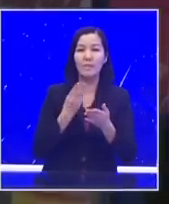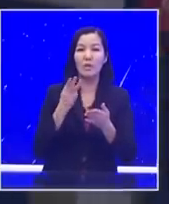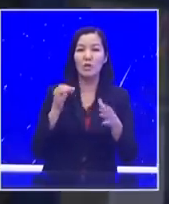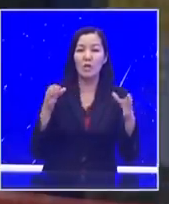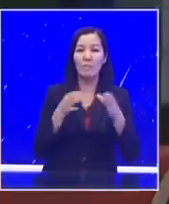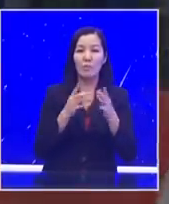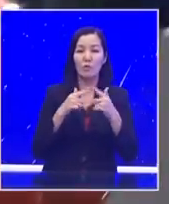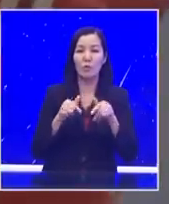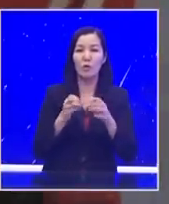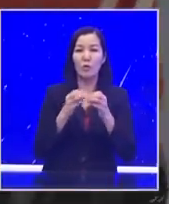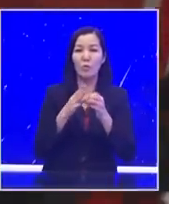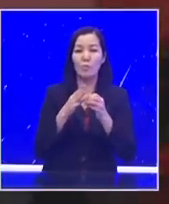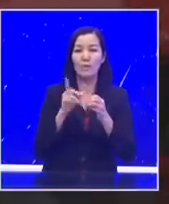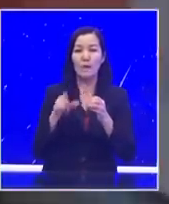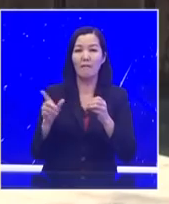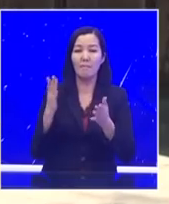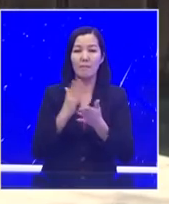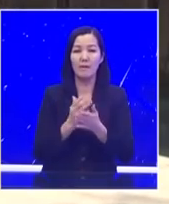құрылған. Құрамында 15 маман бар.